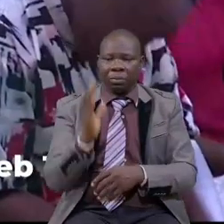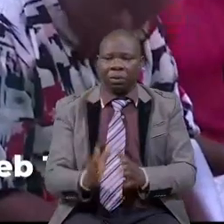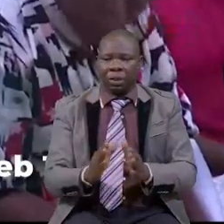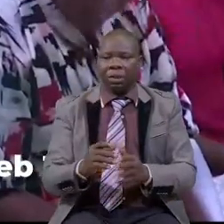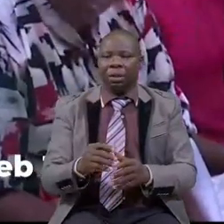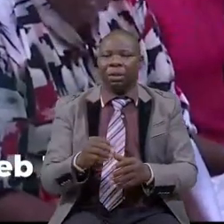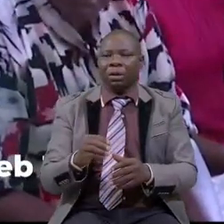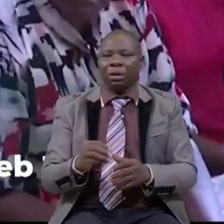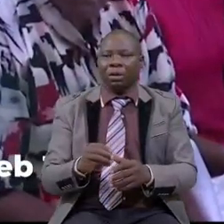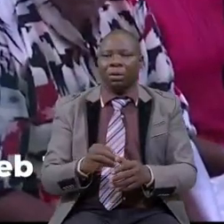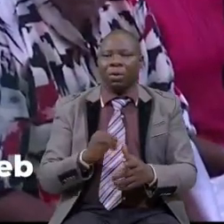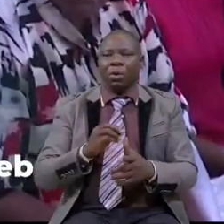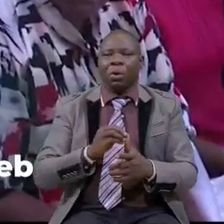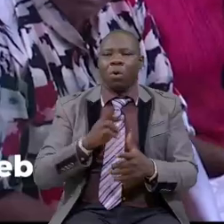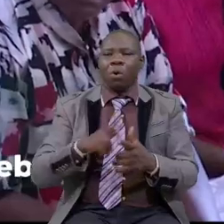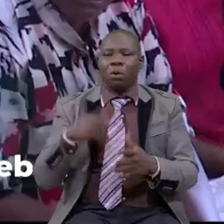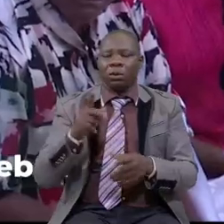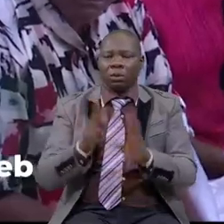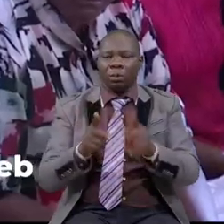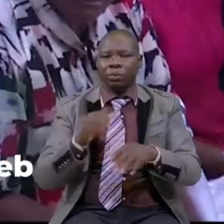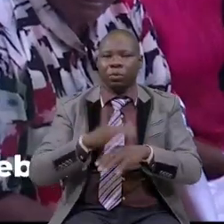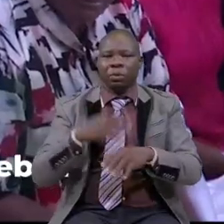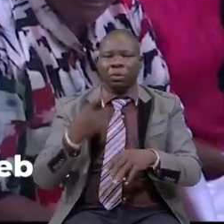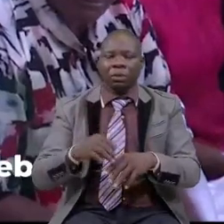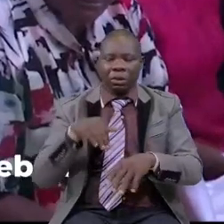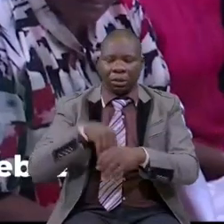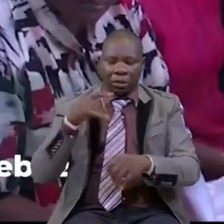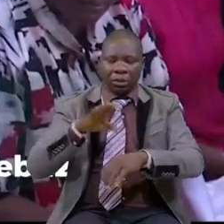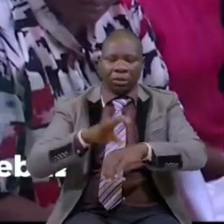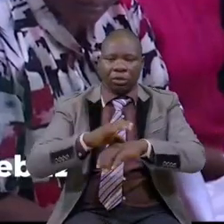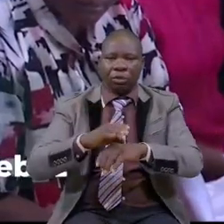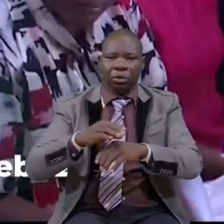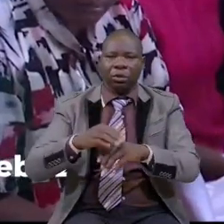pasteur, prédicateur, les gens qui